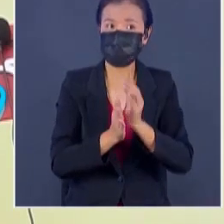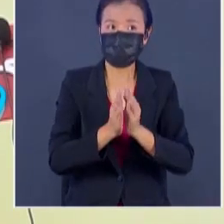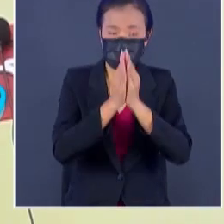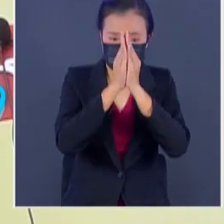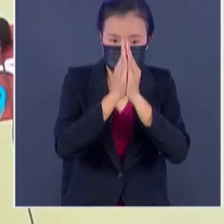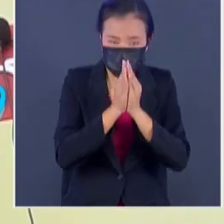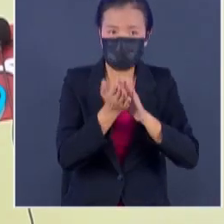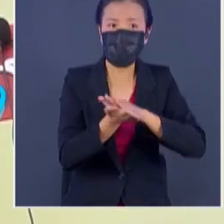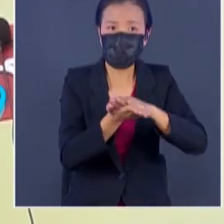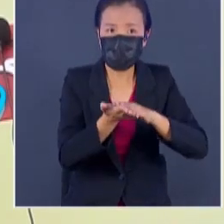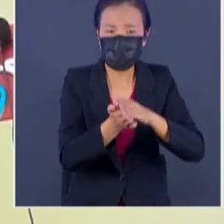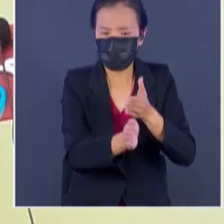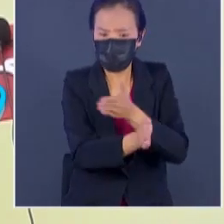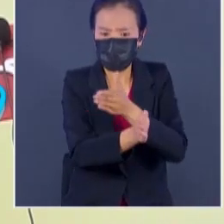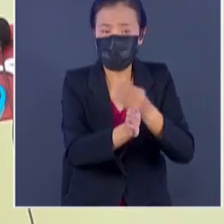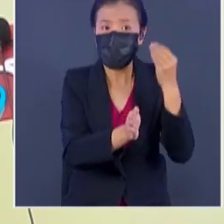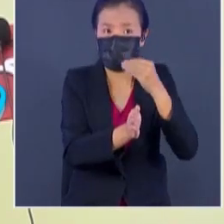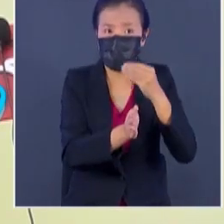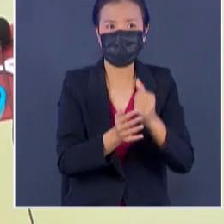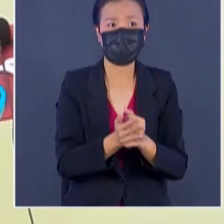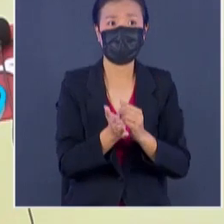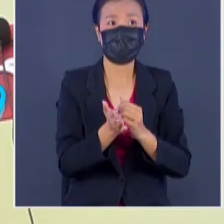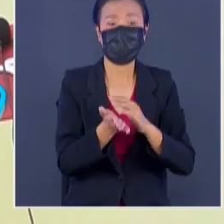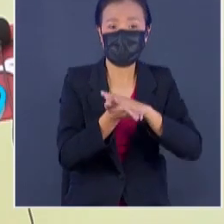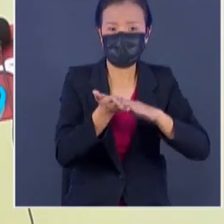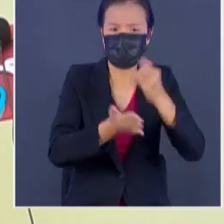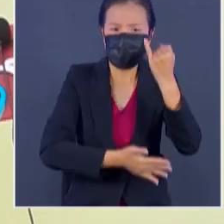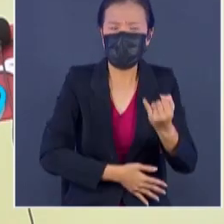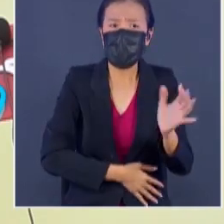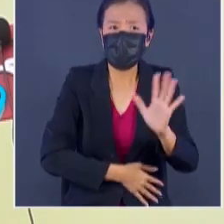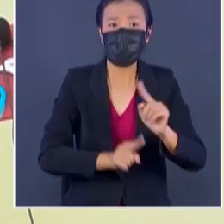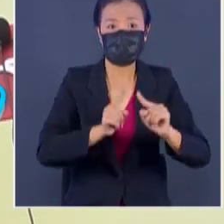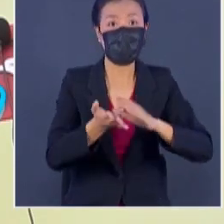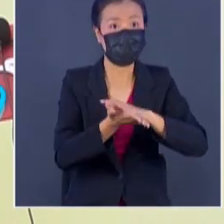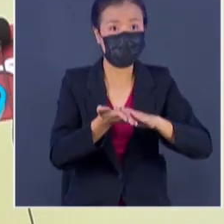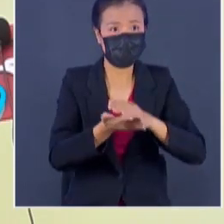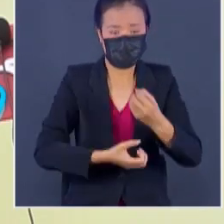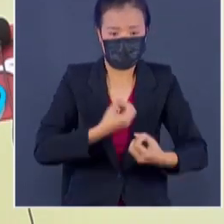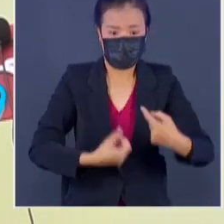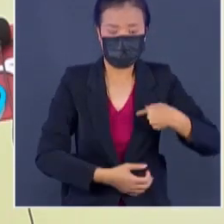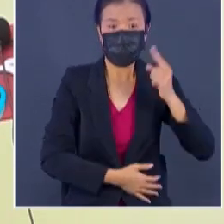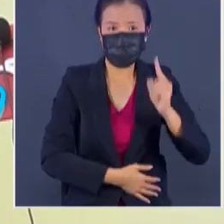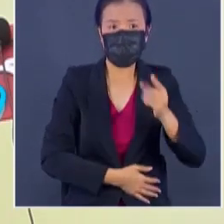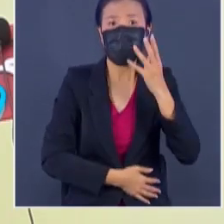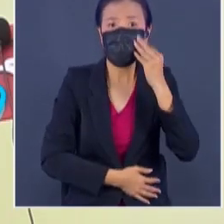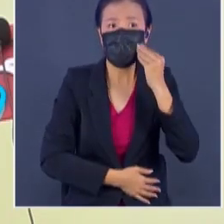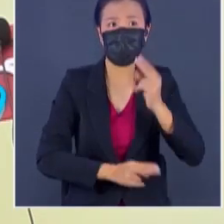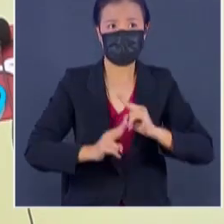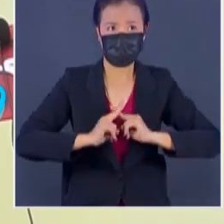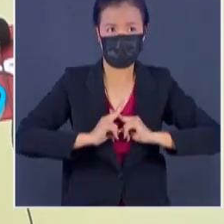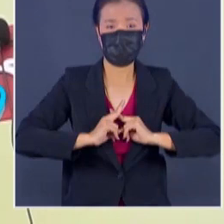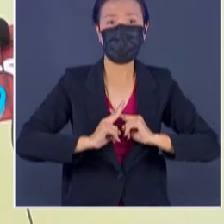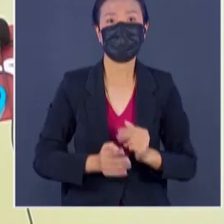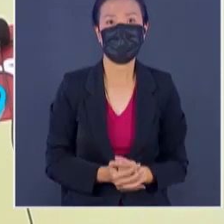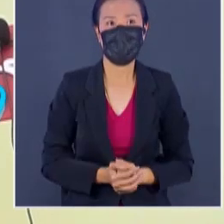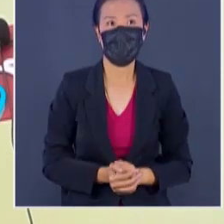กมือขอโทษก่อนตลอดการขอโทษไม่ได้แปลว่าแพ้แต่การขอโทษมันแสดงความจริงใจและความน่ารักในตัวเราออกไปมาก